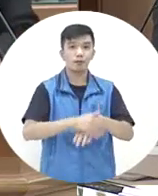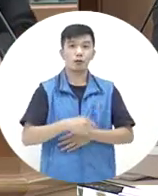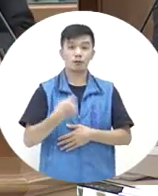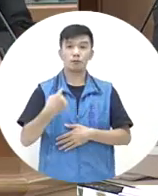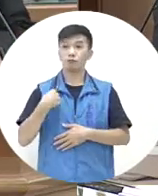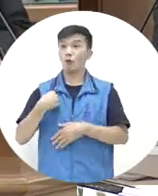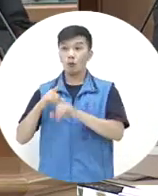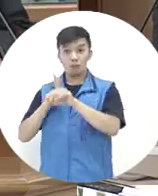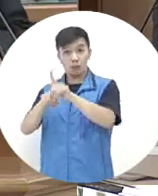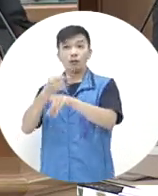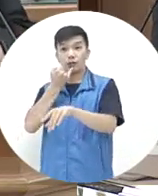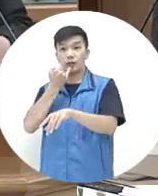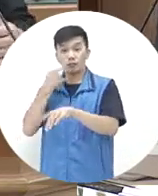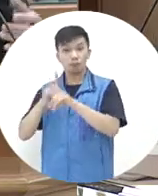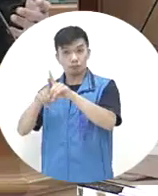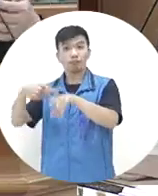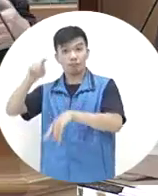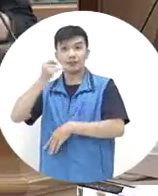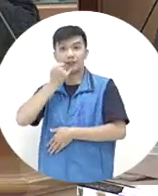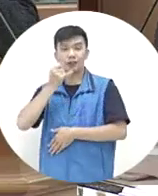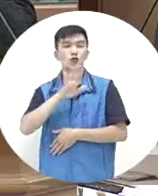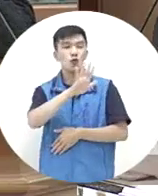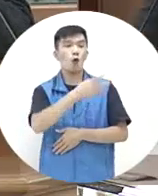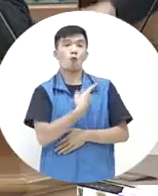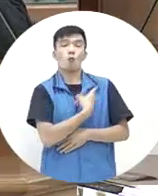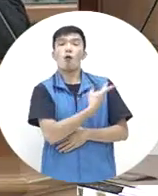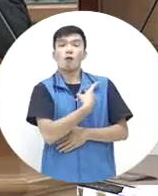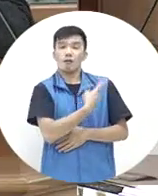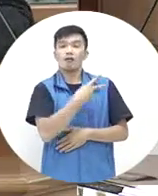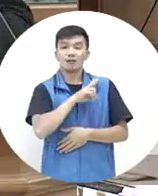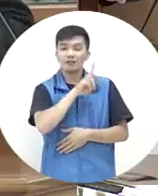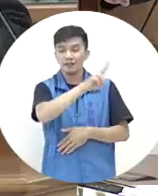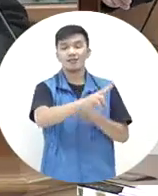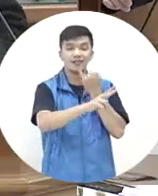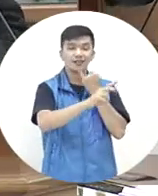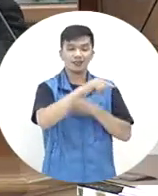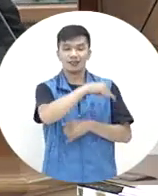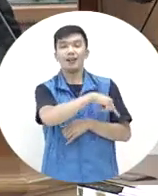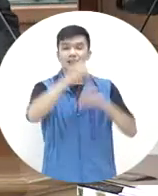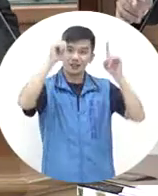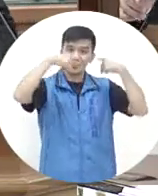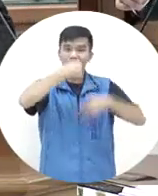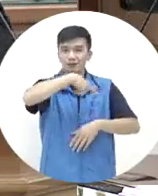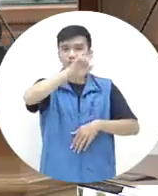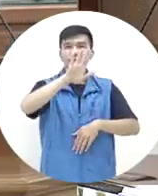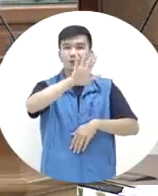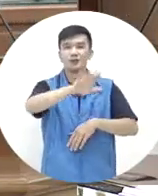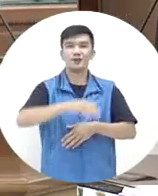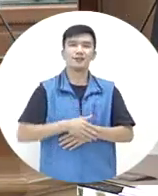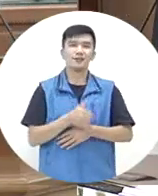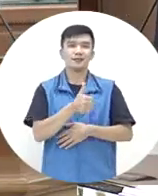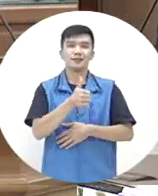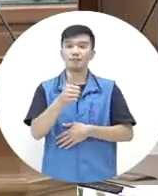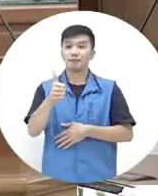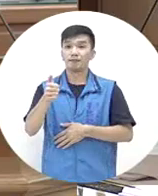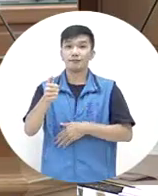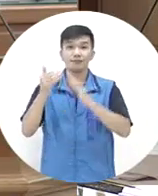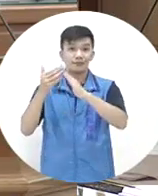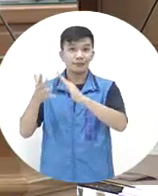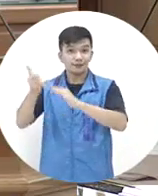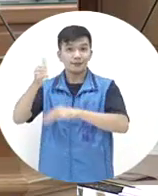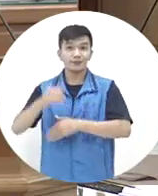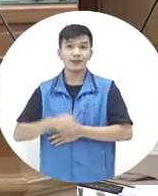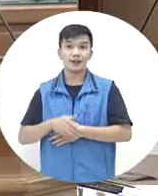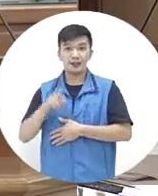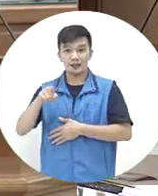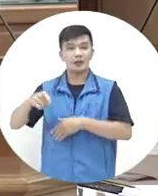陈江宜去都做有力来啊，伊都，伊你还没去都好啊。伊常常走，伊逐工嘛咧走。 感谢市长吼。综合生意园区，我们大家都期